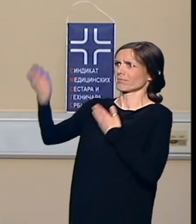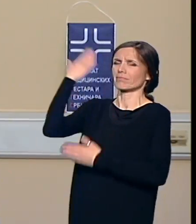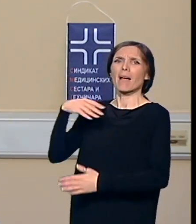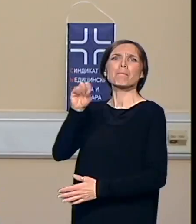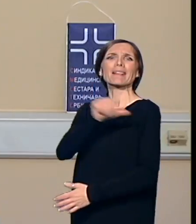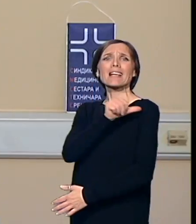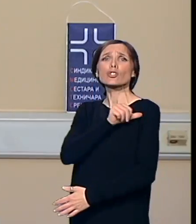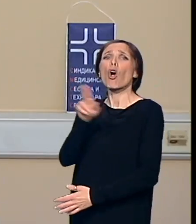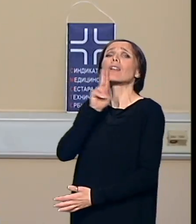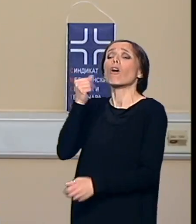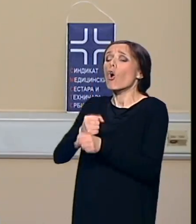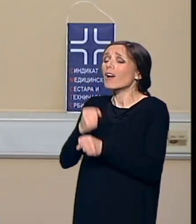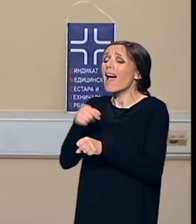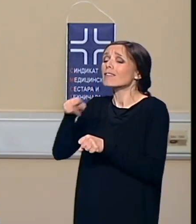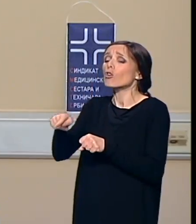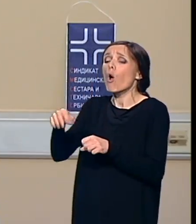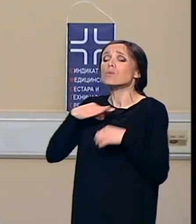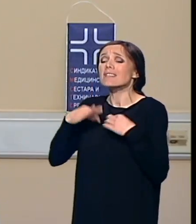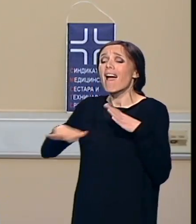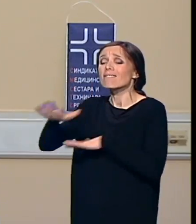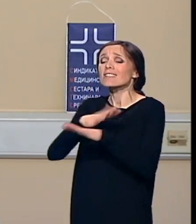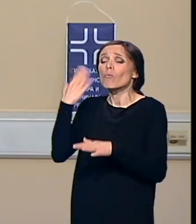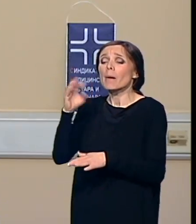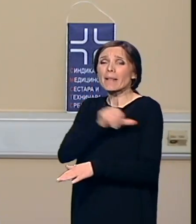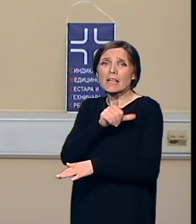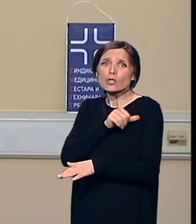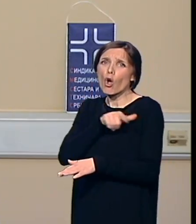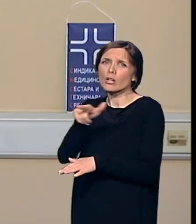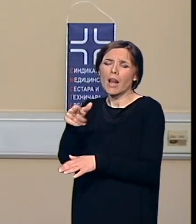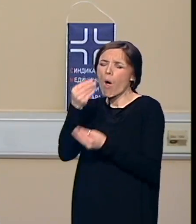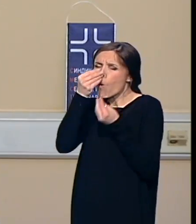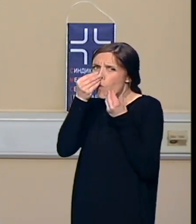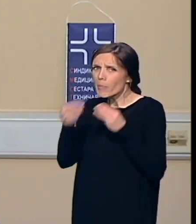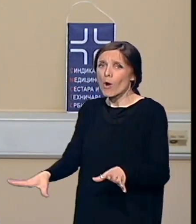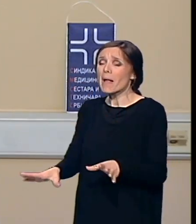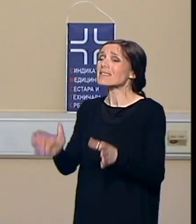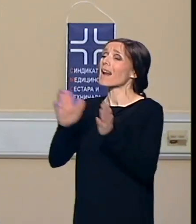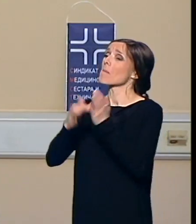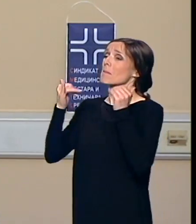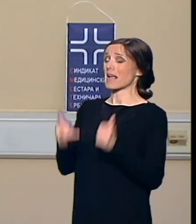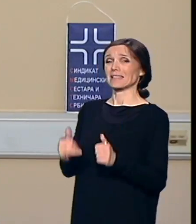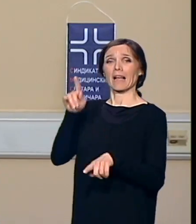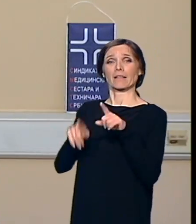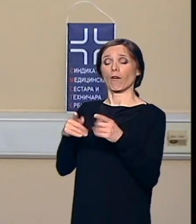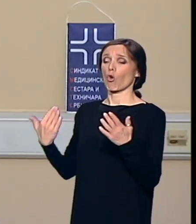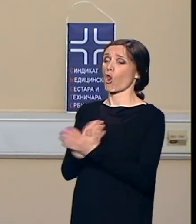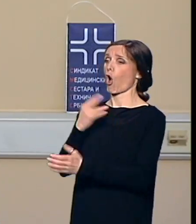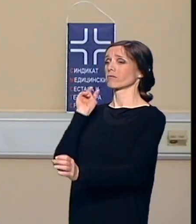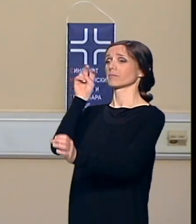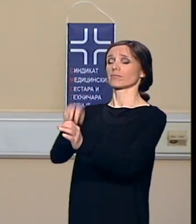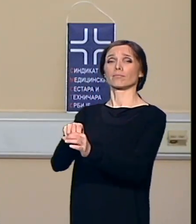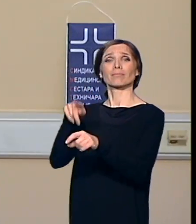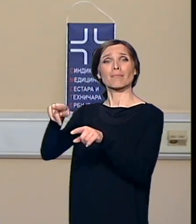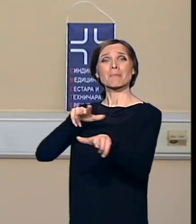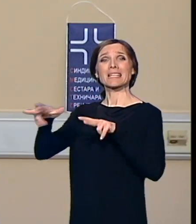godina ostavili su jednu ruinu i to mora da se kaže. Dakle, sada kogod da sedne u Ministarstvo zdravlja, treba